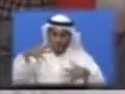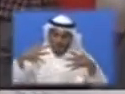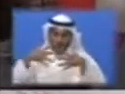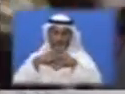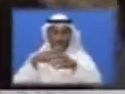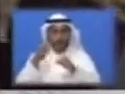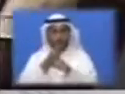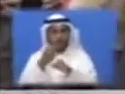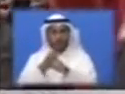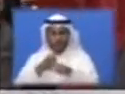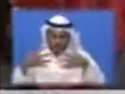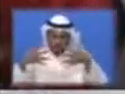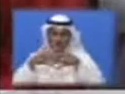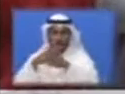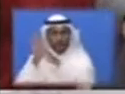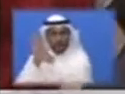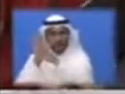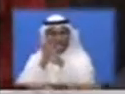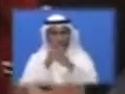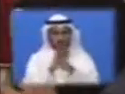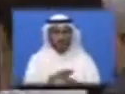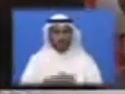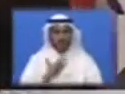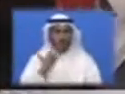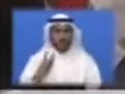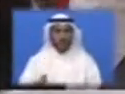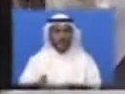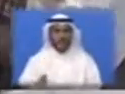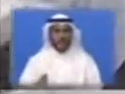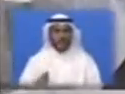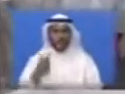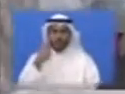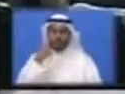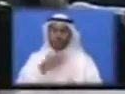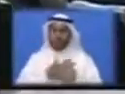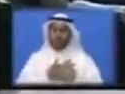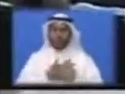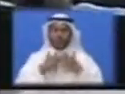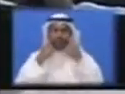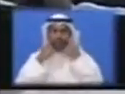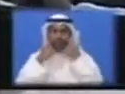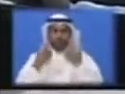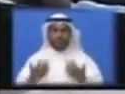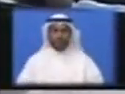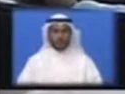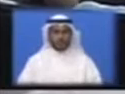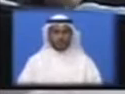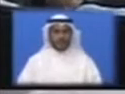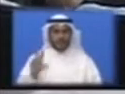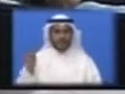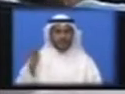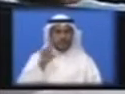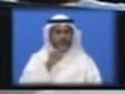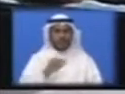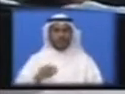العائلة والأسرة كلنا وقفنا معاه، وأنا هذا محمد ولدي أحط وسام على صدري. برواز من ذهب يضع